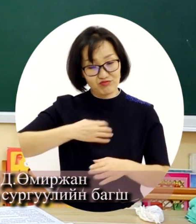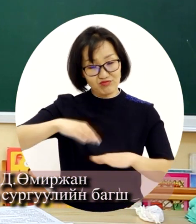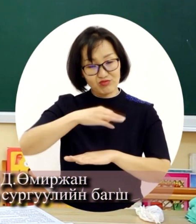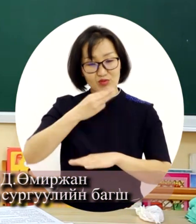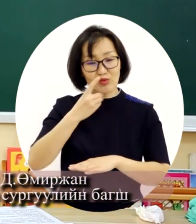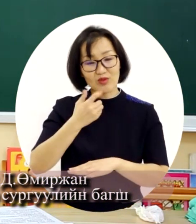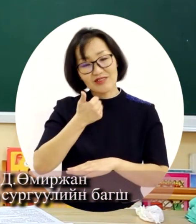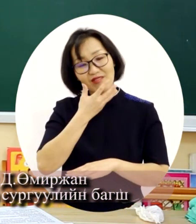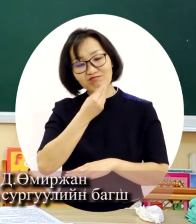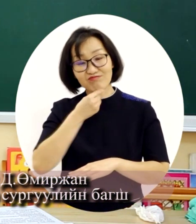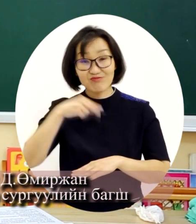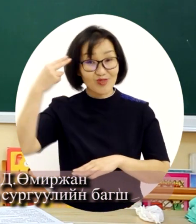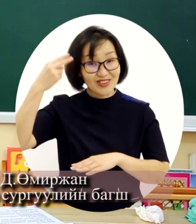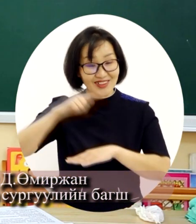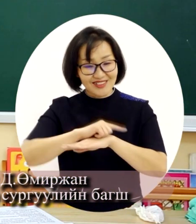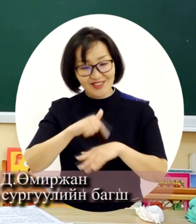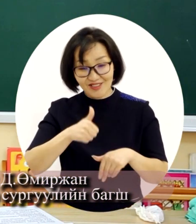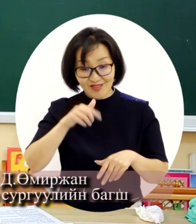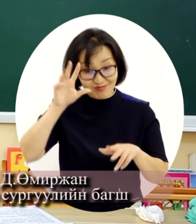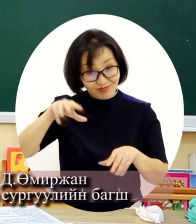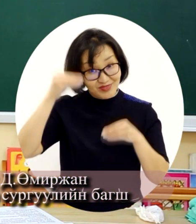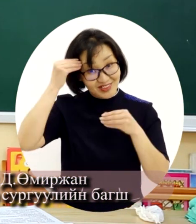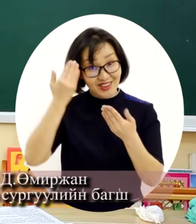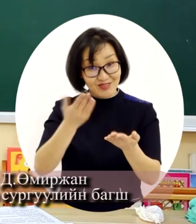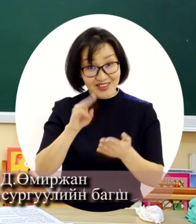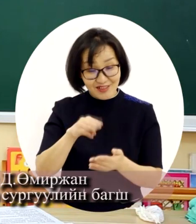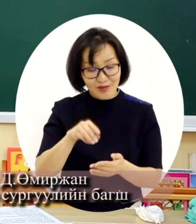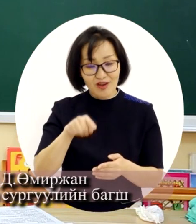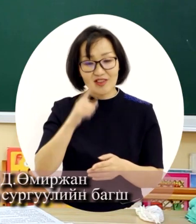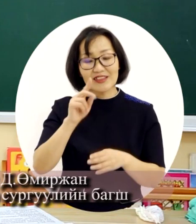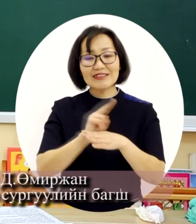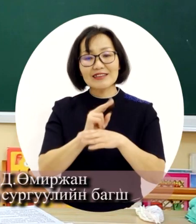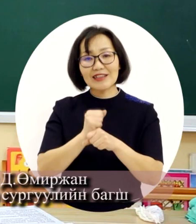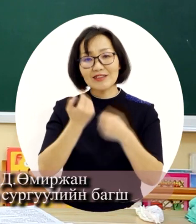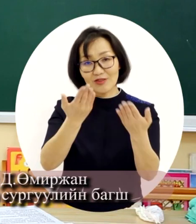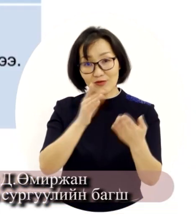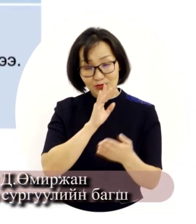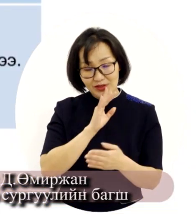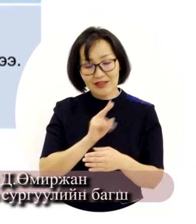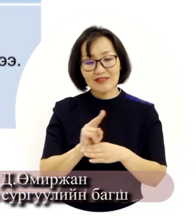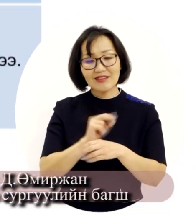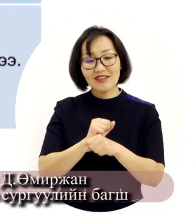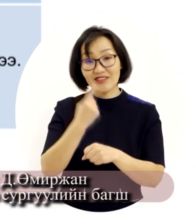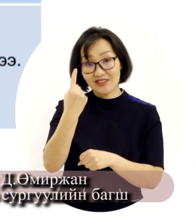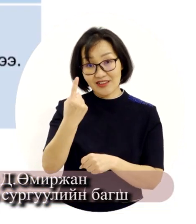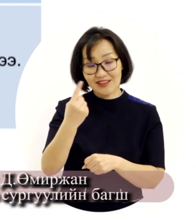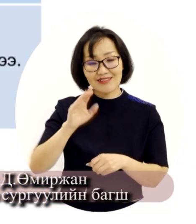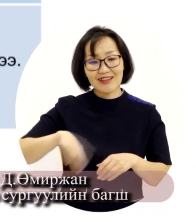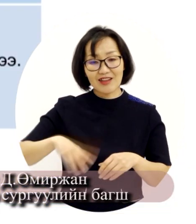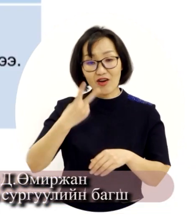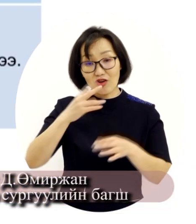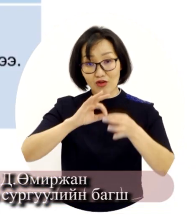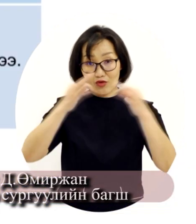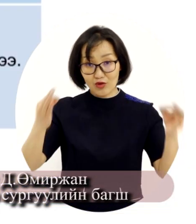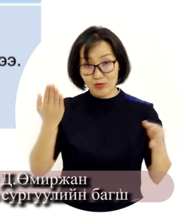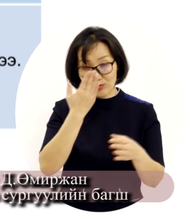кім өзінің өмір баяны тарихын біледі. Мысалы, мен 2011 жылы туғам, қазір есейдім. Келесі сөйлем.